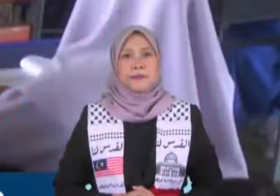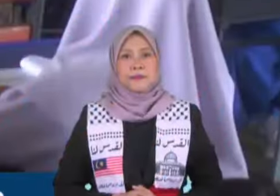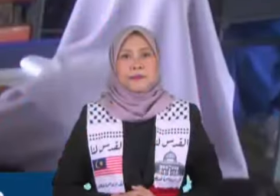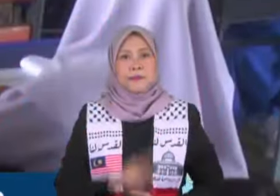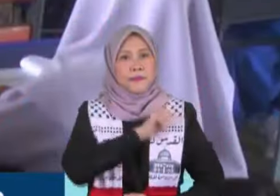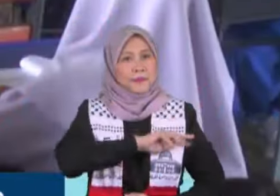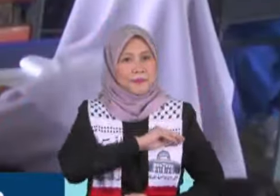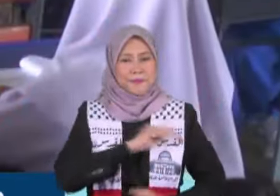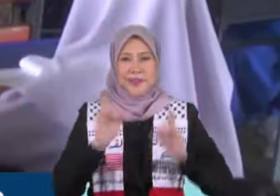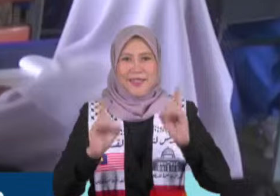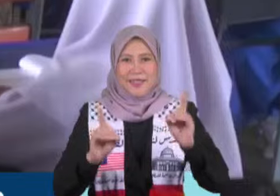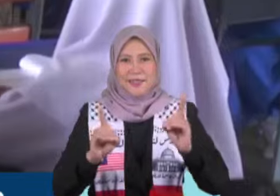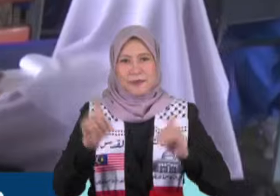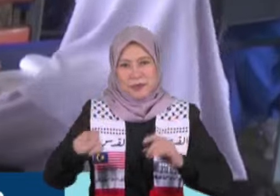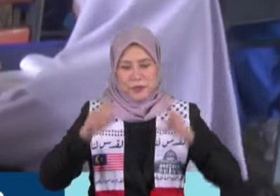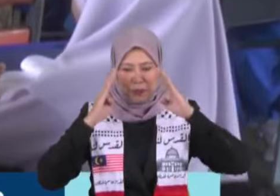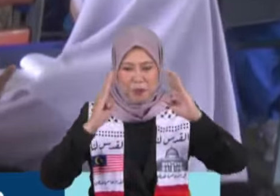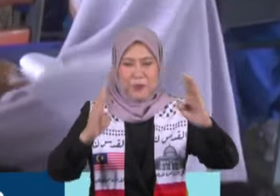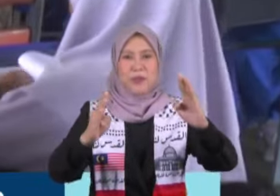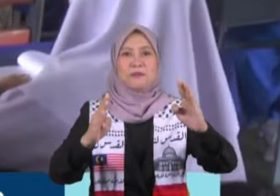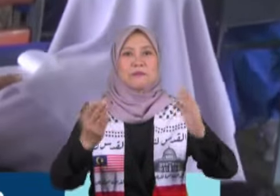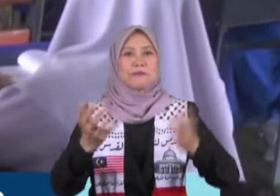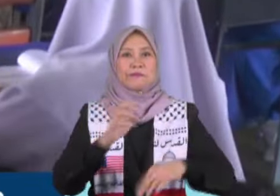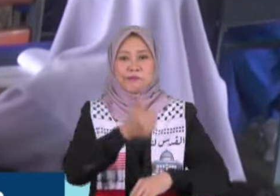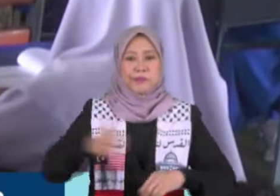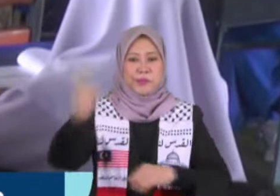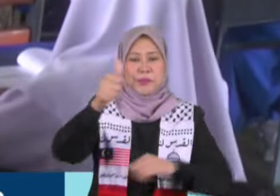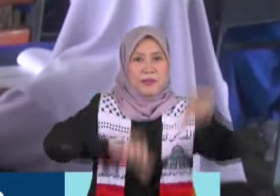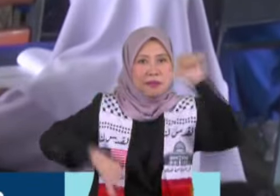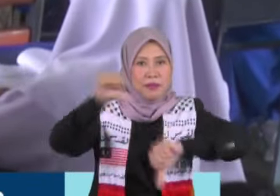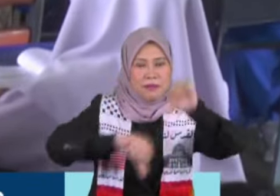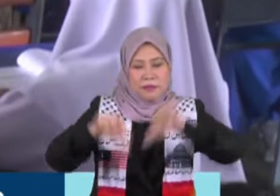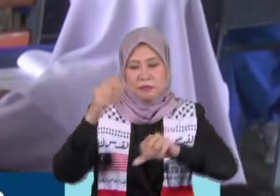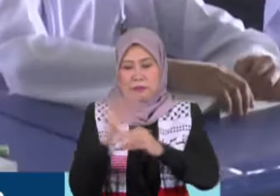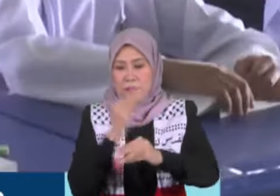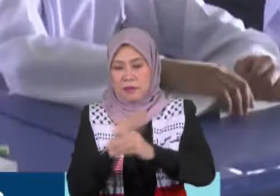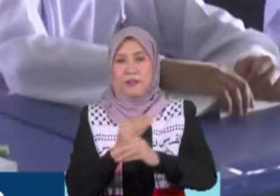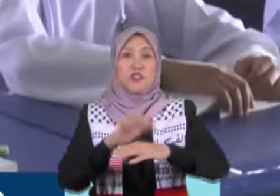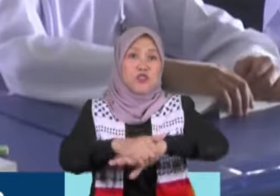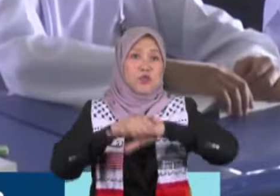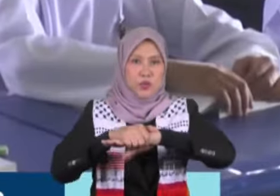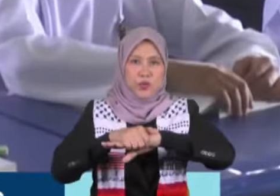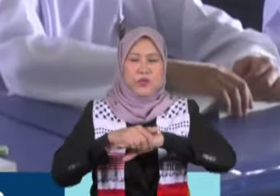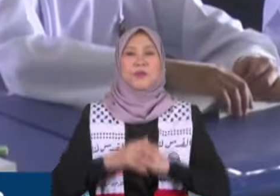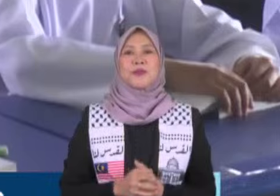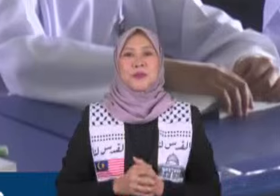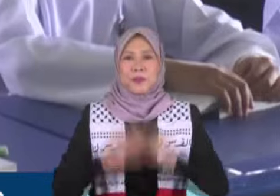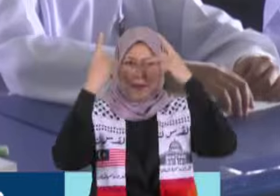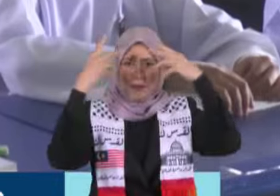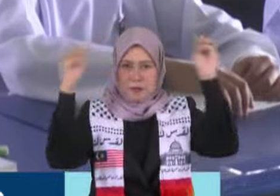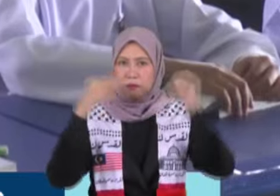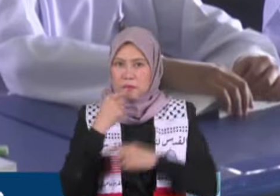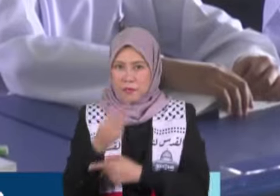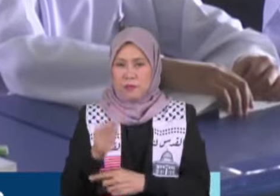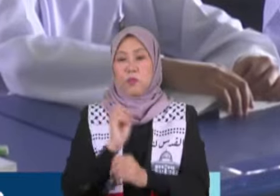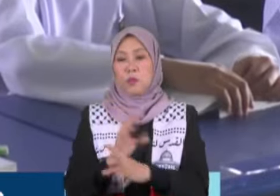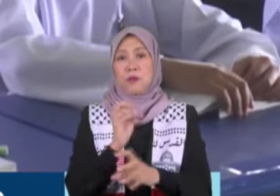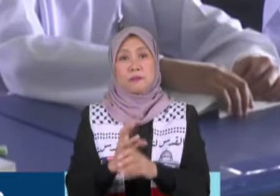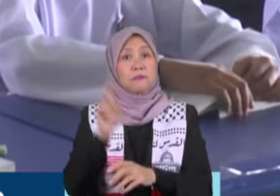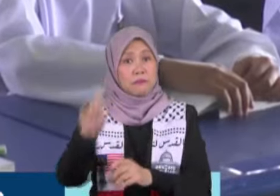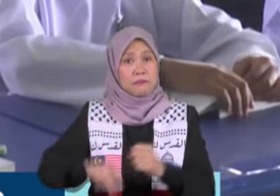Kementerian Pendidikan perlu memberi penekanan terhadap penguasaan sains, matematik dan bahasa Inggeris. Perdana Menteri berkata usaha itu perlu